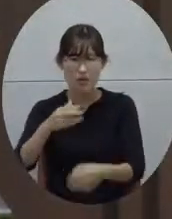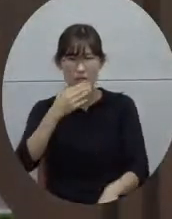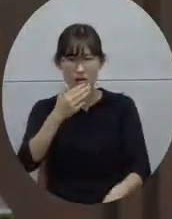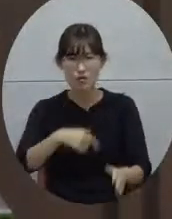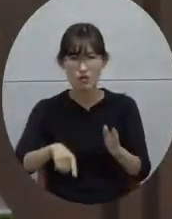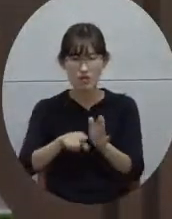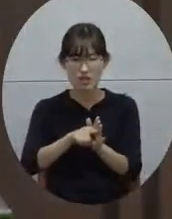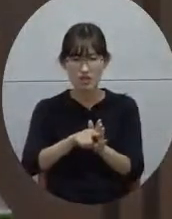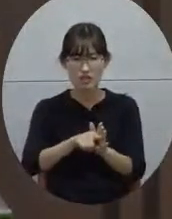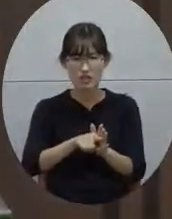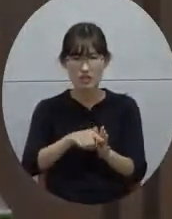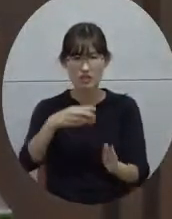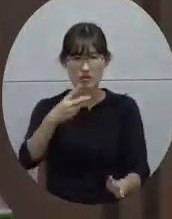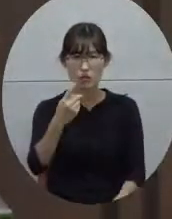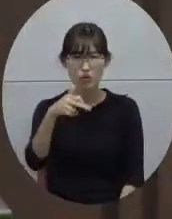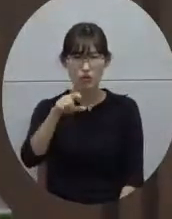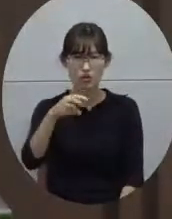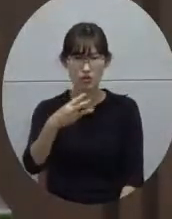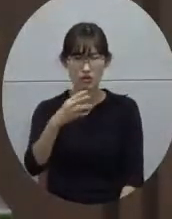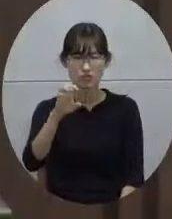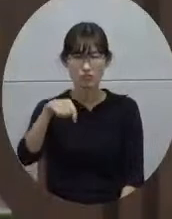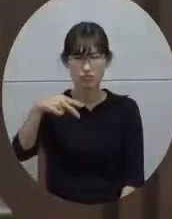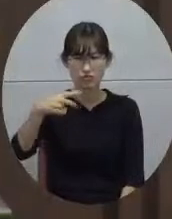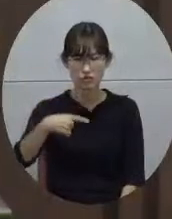푸드도 더욱 활성화하겠습니다.